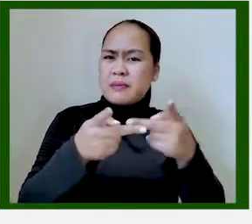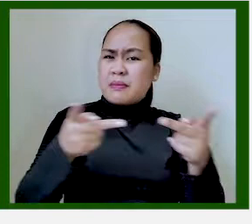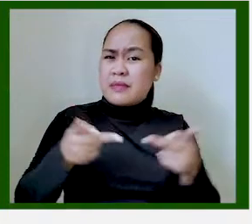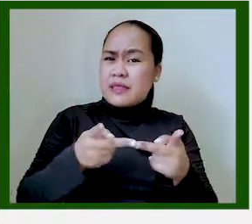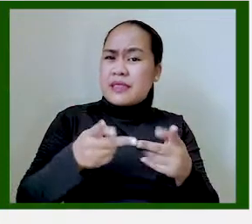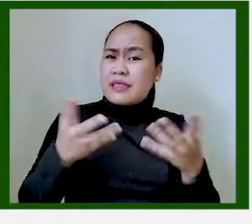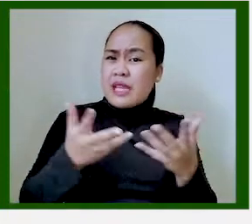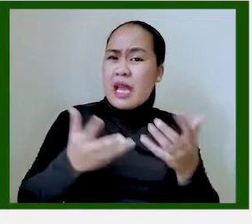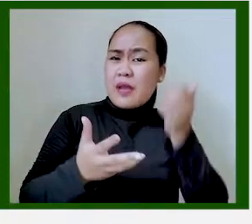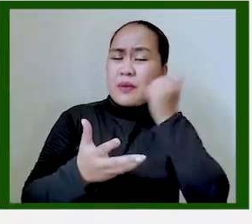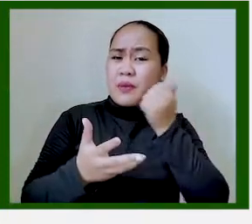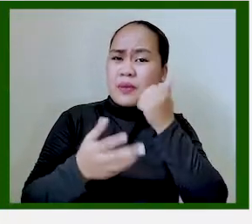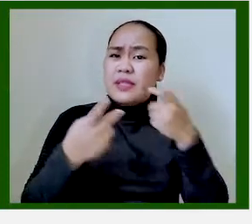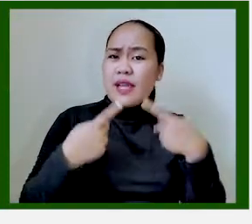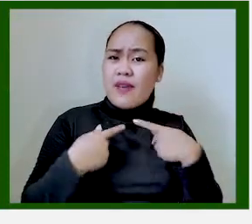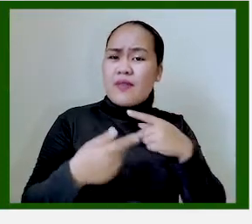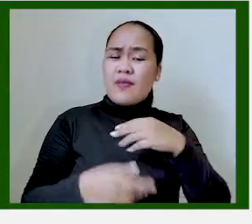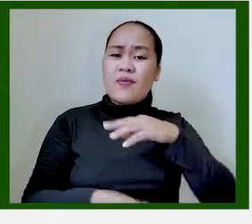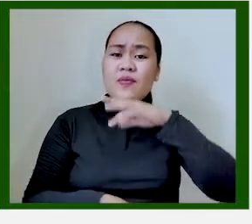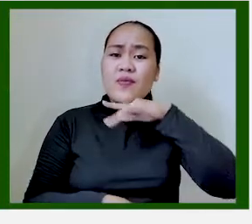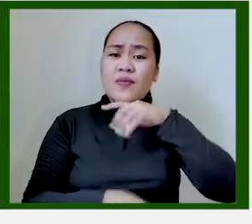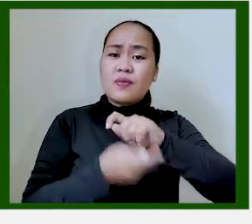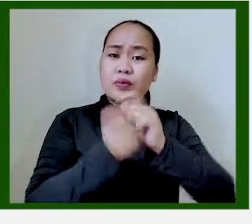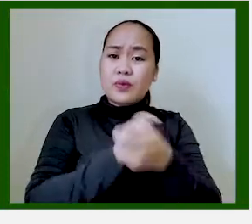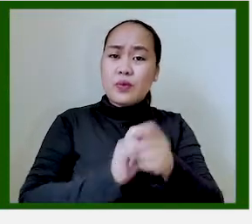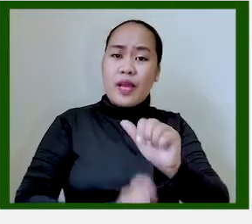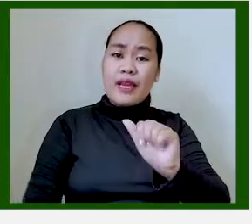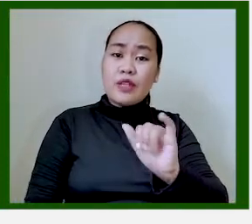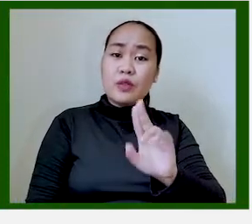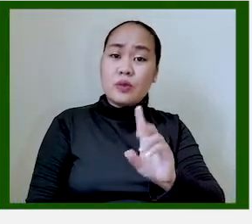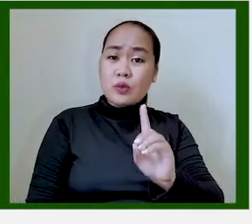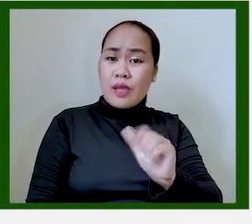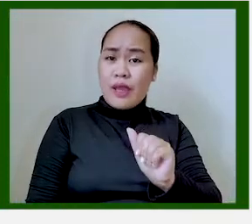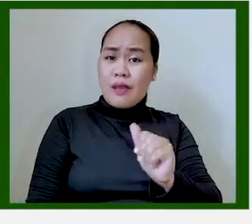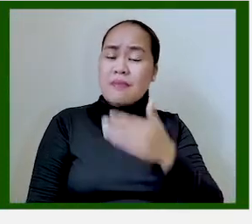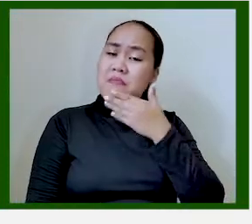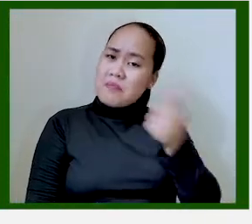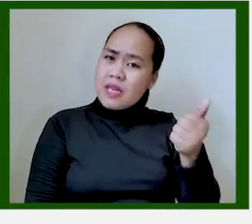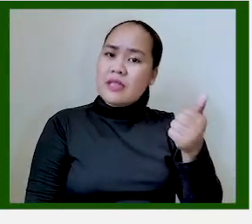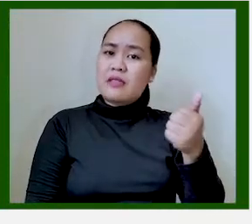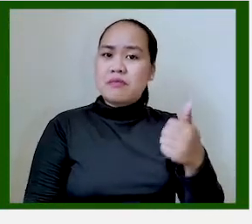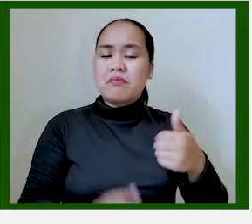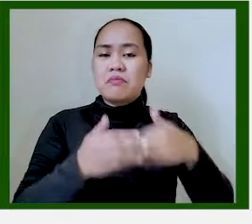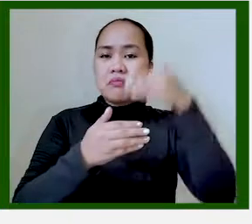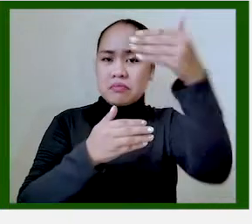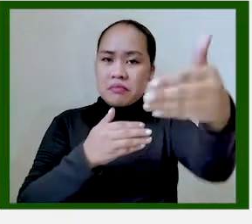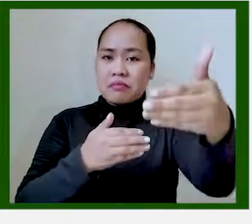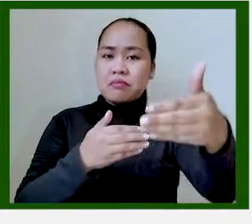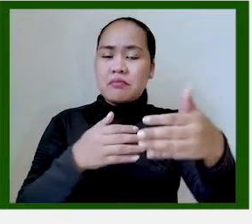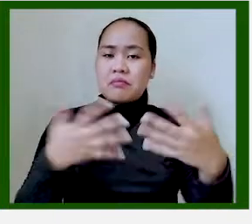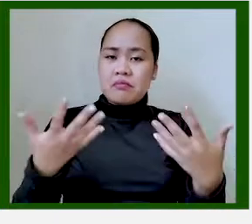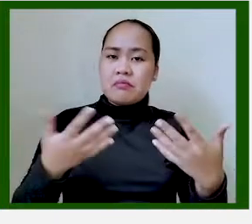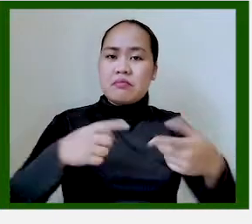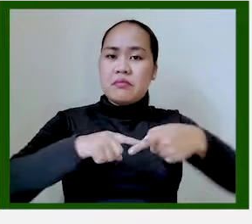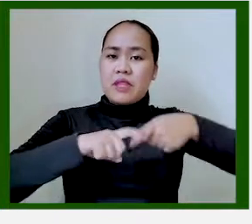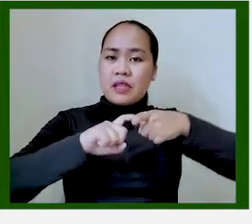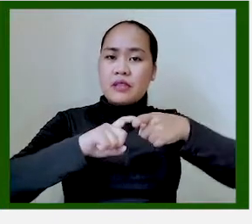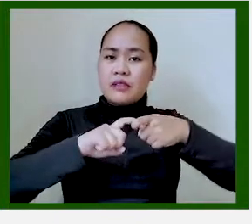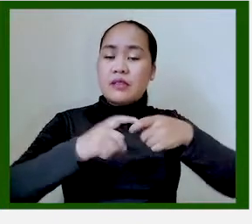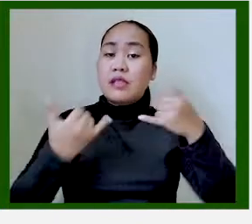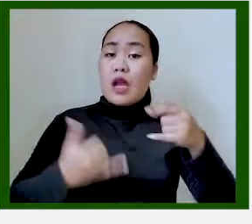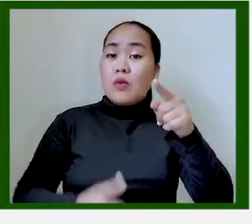siguro ipagpapaliba muna natin and just watch out, no, doon sa ating magiging